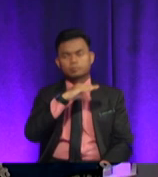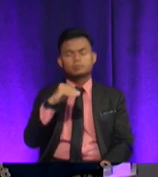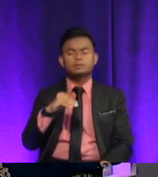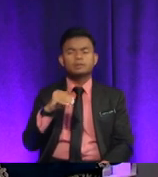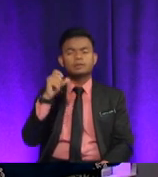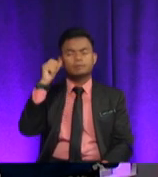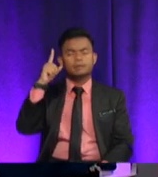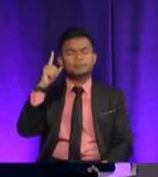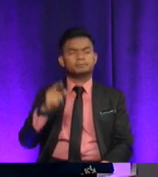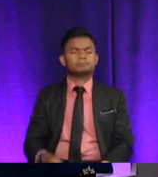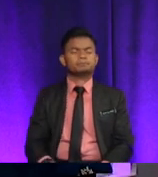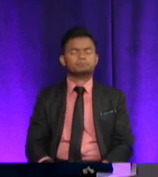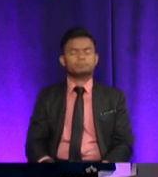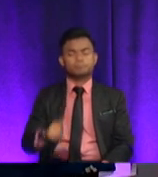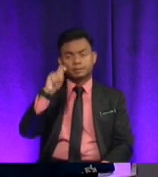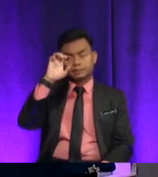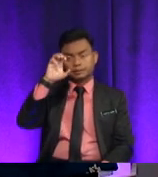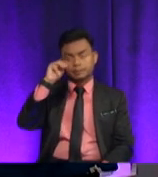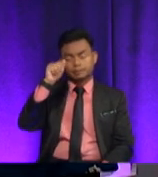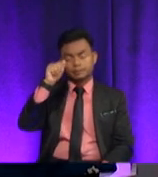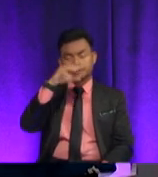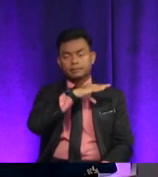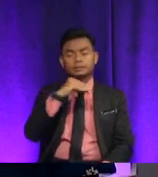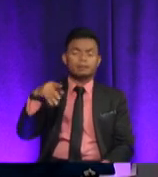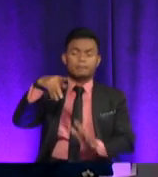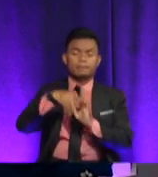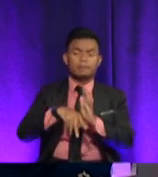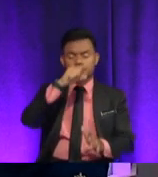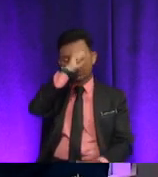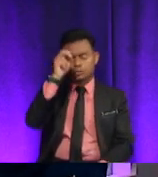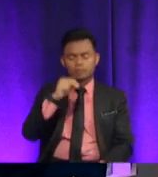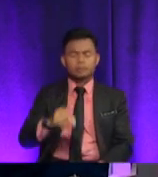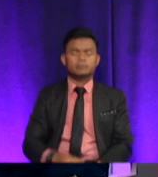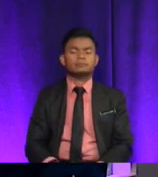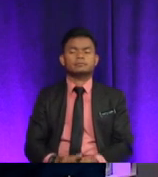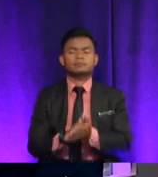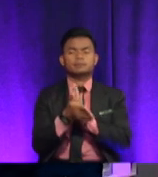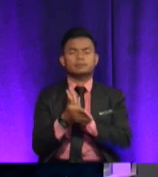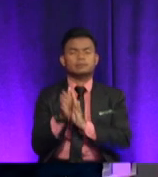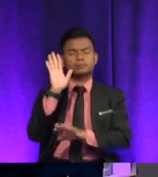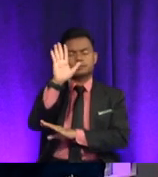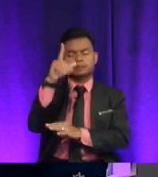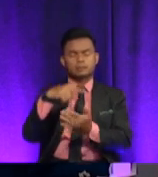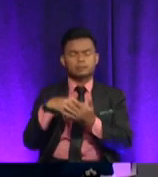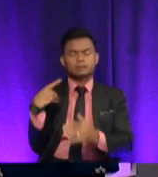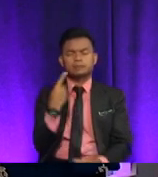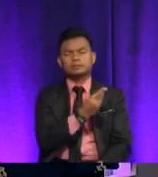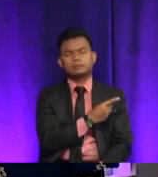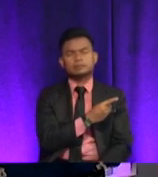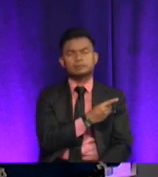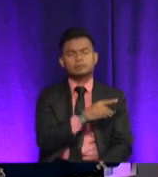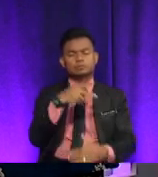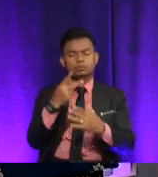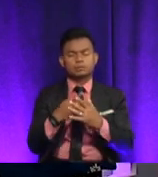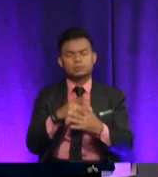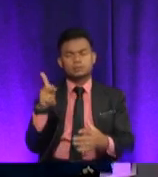tema dan apa bezel antara persoalan Oke jadi kita melihat pada peta ini oke aja bisa memberikan sedikit perkongsi yang